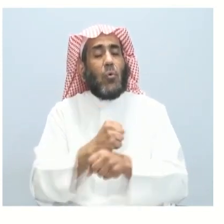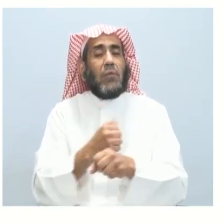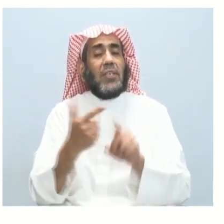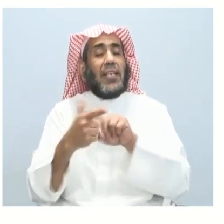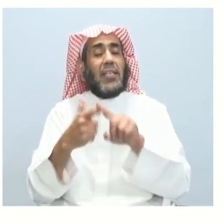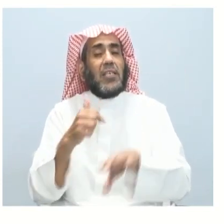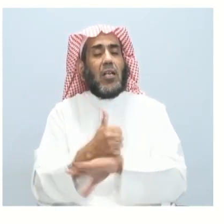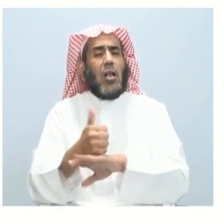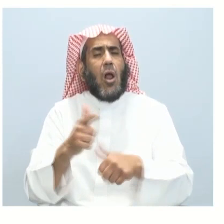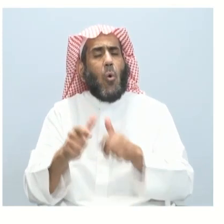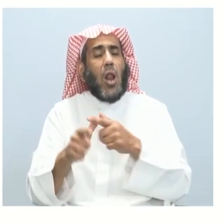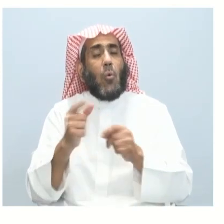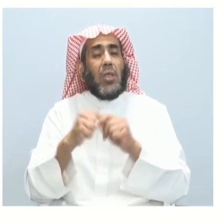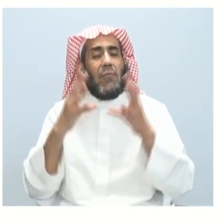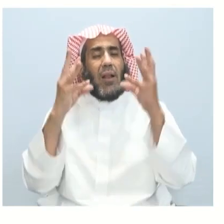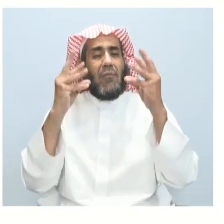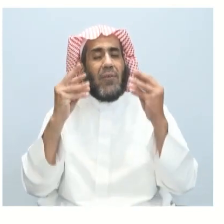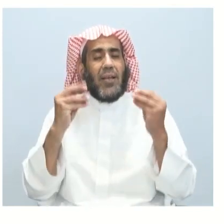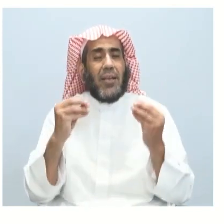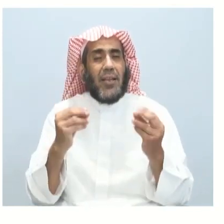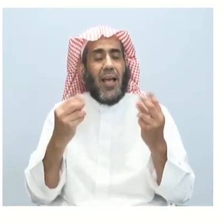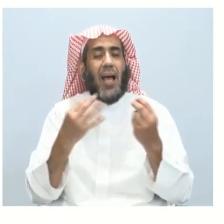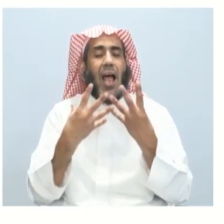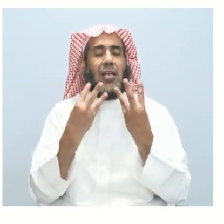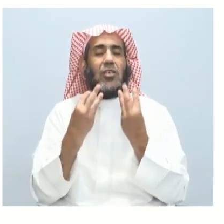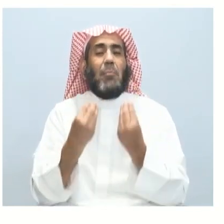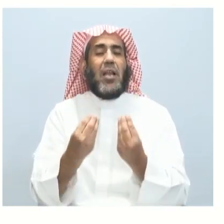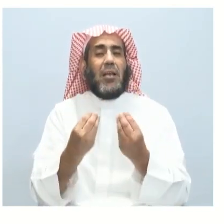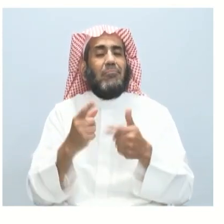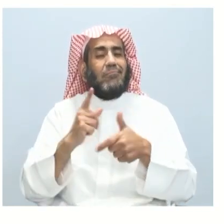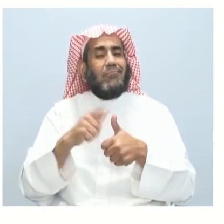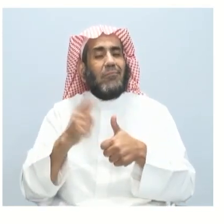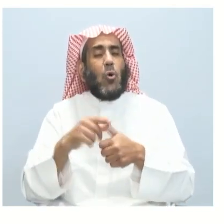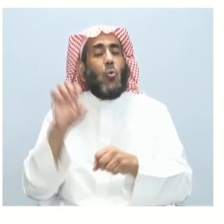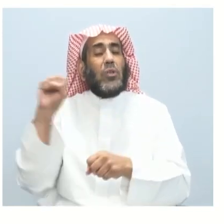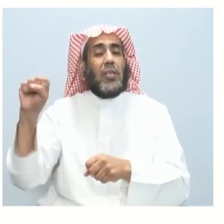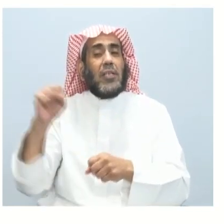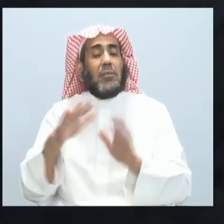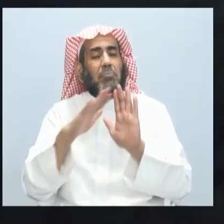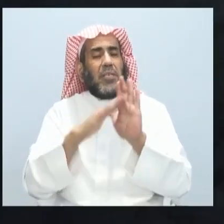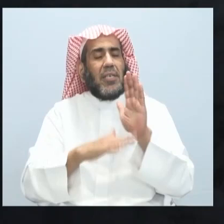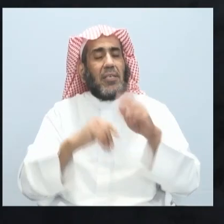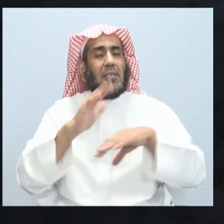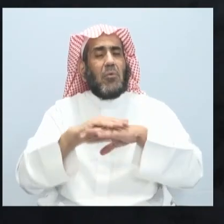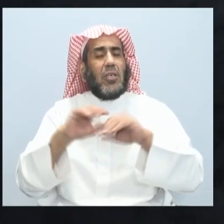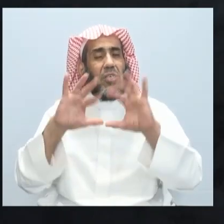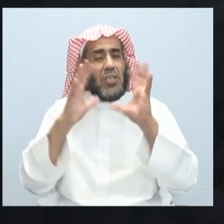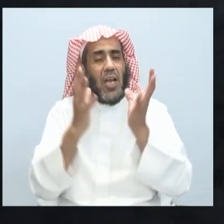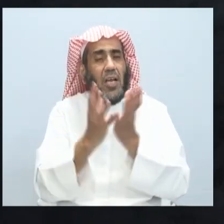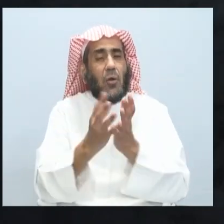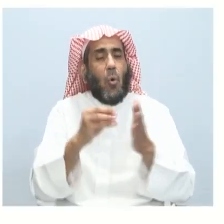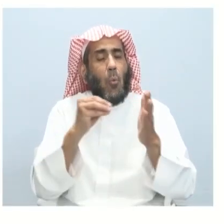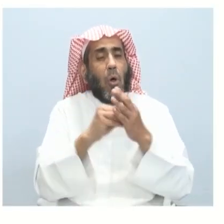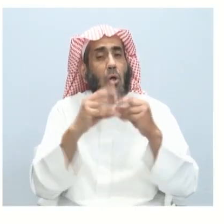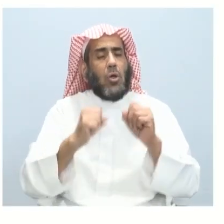هما الوظيفه الفنيه الجماليه هذه الوظيفه الاولى هي الفنيه جماليه وتختص بالنص الادبي ذاته شكلا ومضمونا